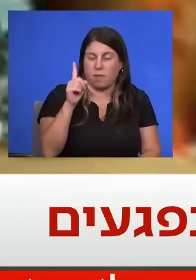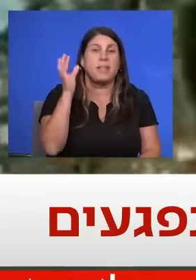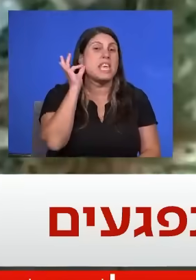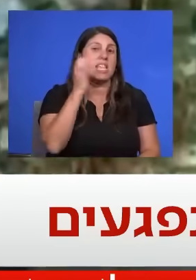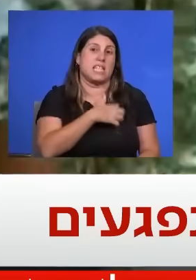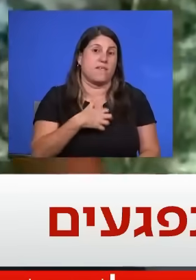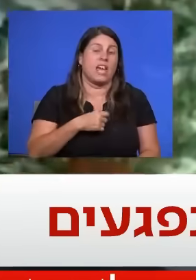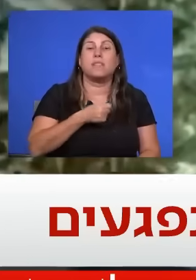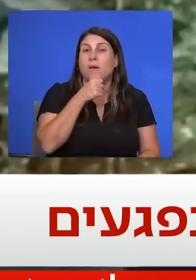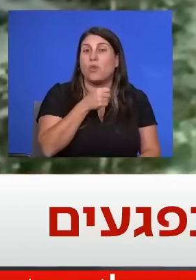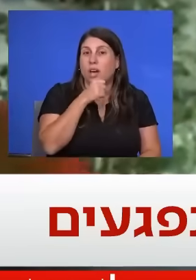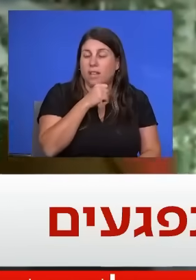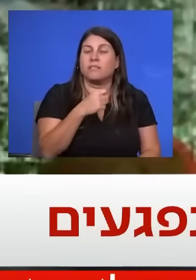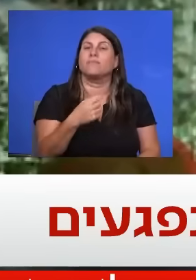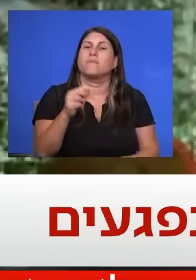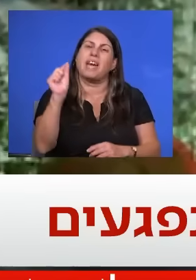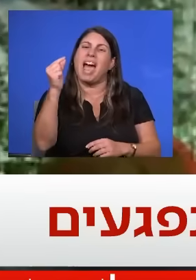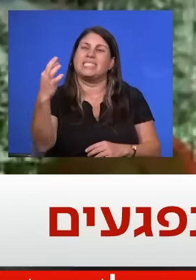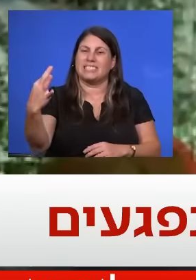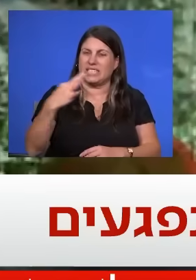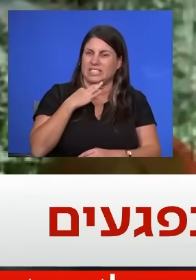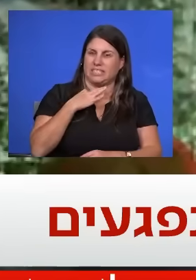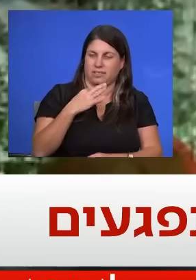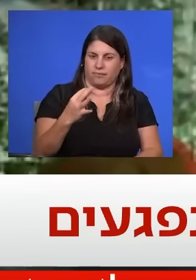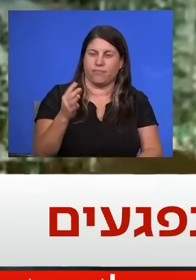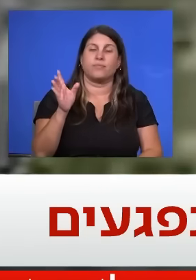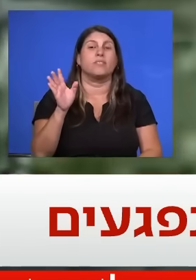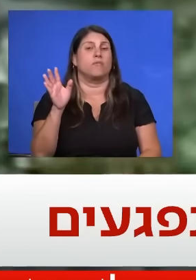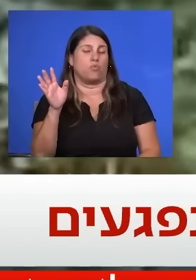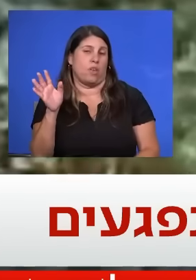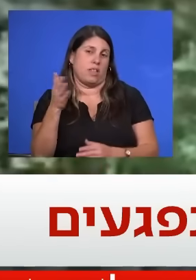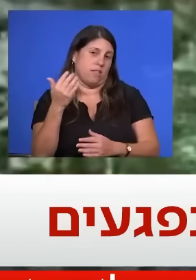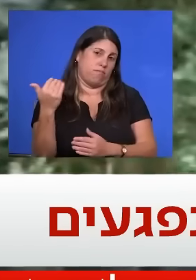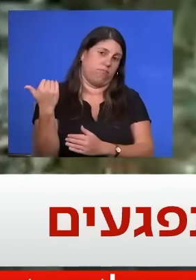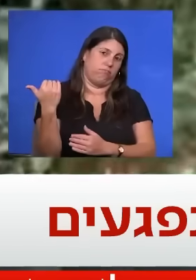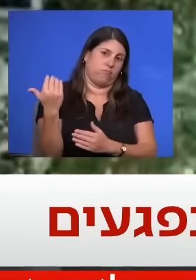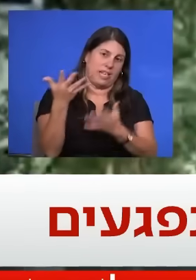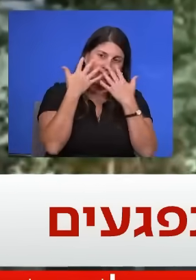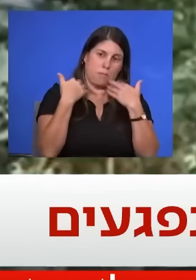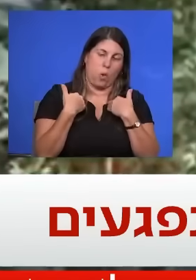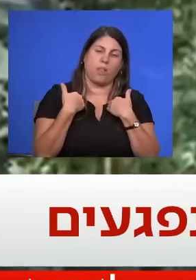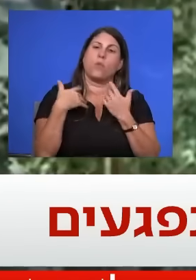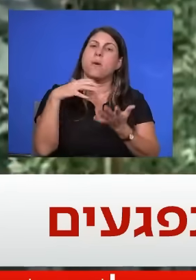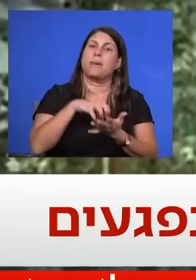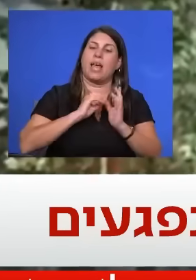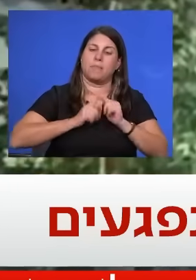שכנראה נפגעה מרסיס, כמו שאמרו לנו גם אפי וגם עודד מתחנת מגן אדום בראשון לציון, הם התקנו אותנו מקודם.